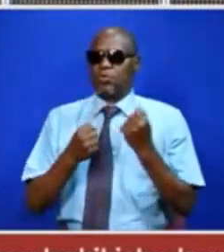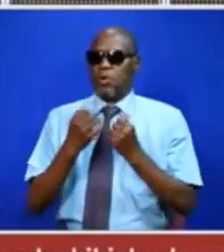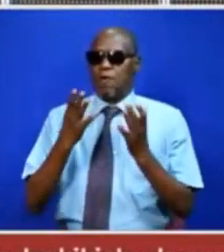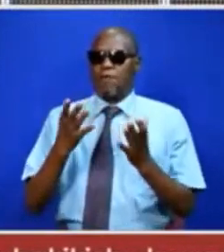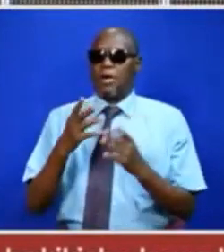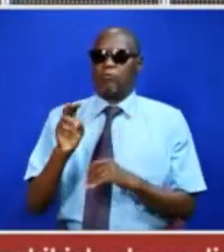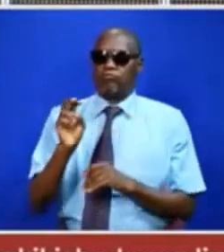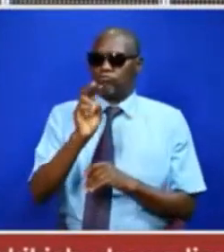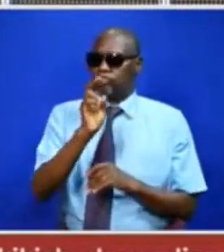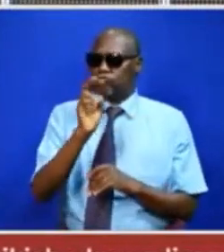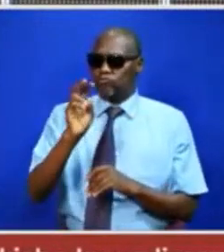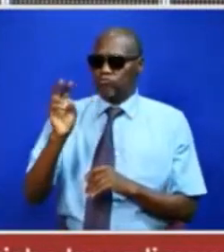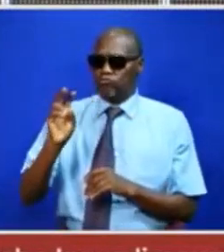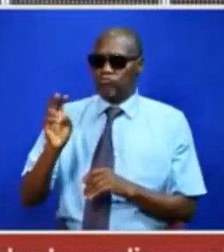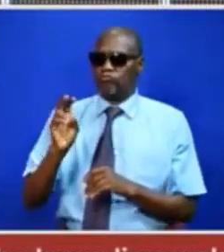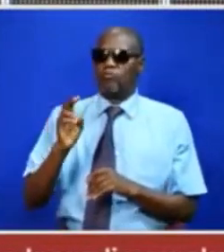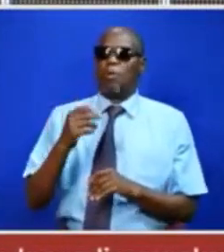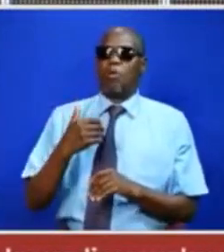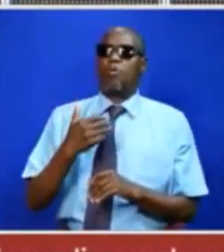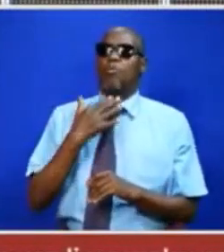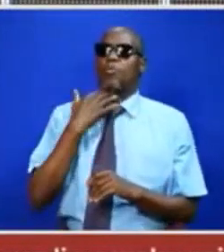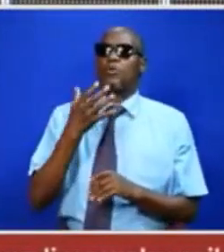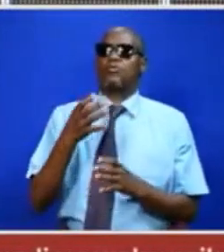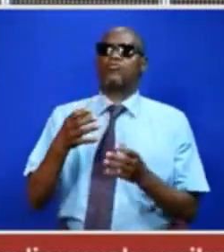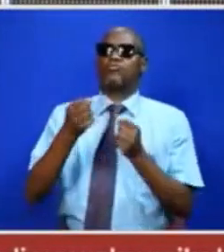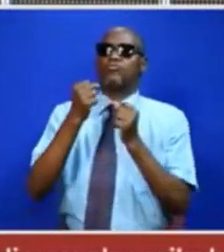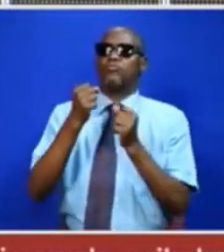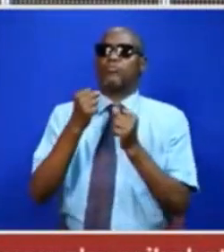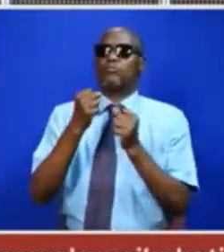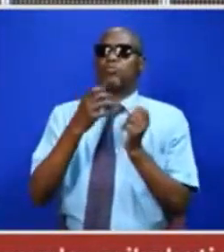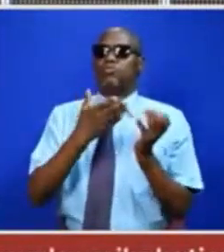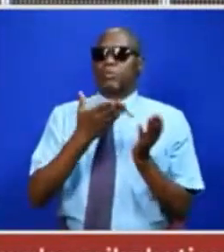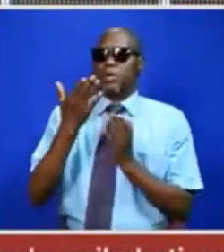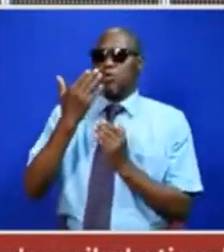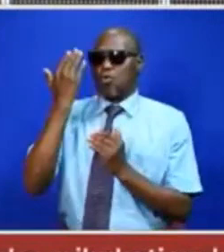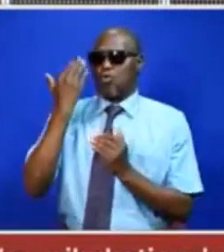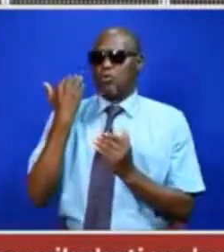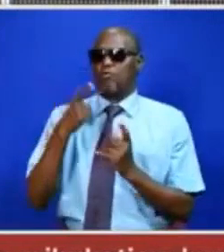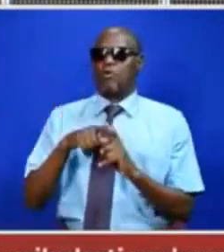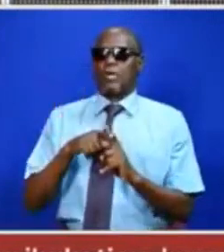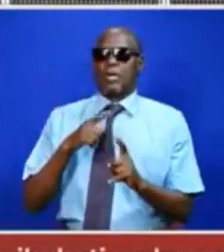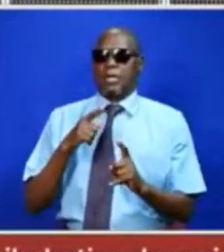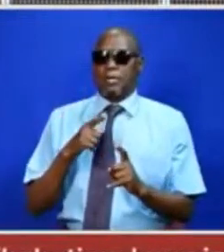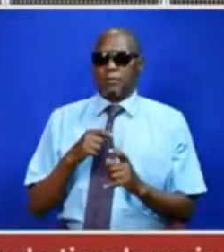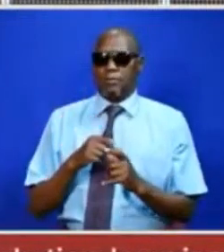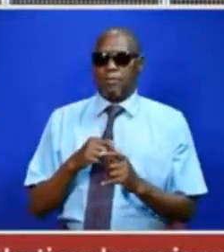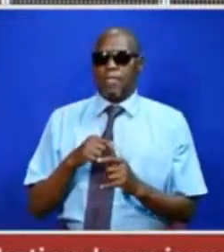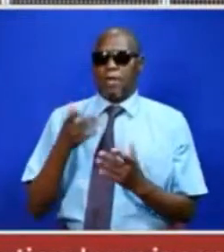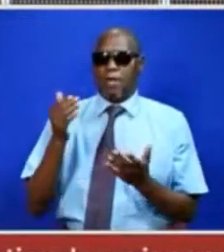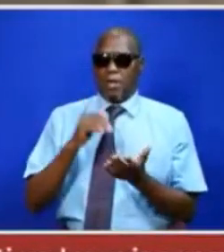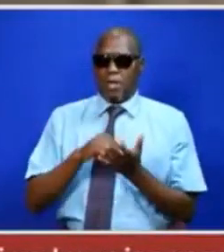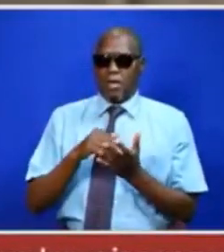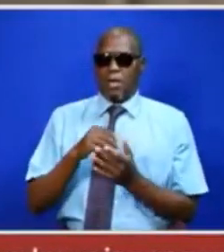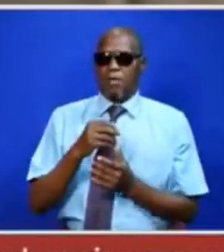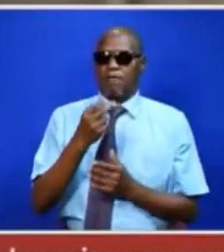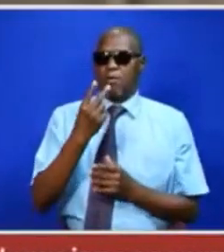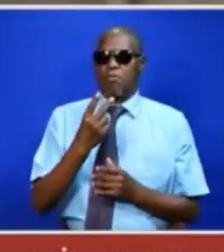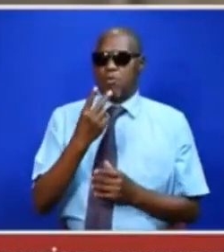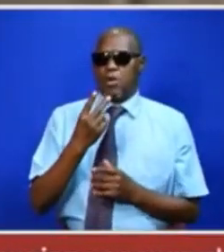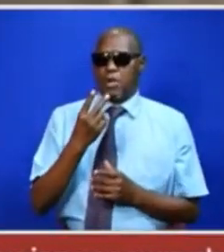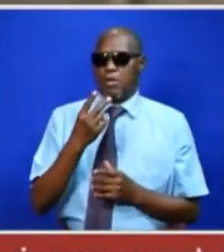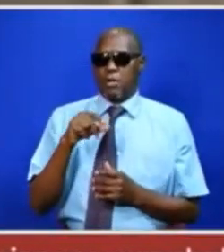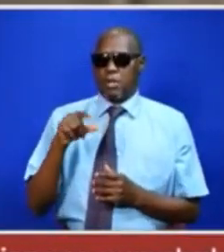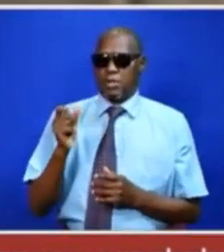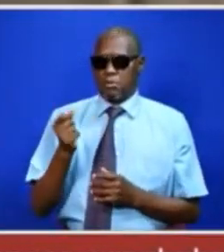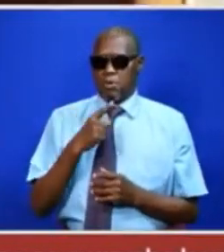kwani anakabiliwa na mashtaka ya mauaji. Kesi hiyo itatajwa tena tarehe 28 mwezi huu wa Februari. The suspect